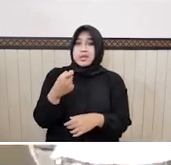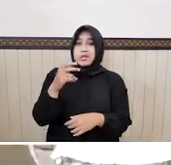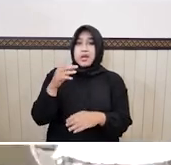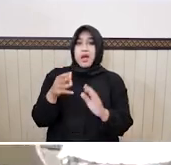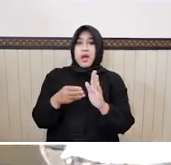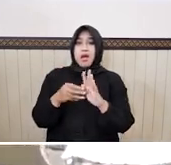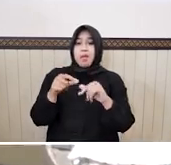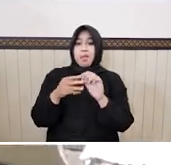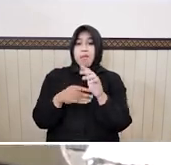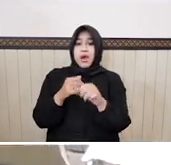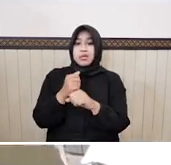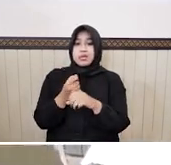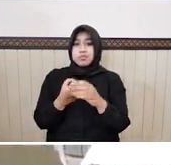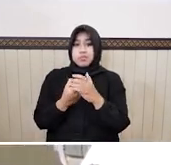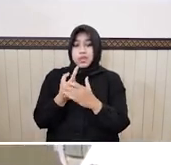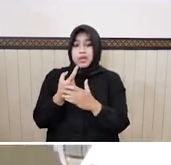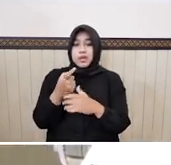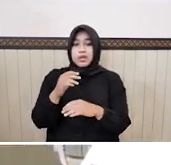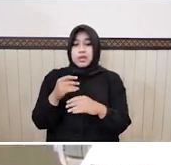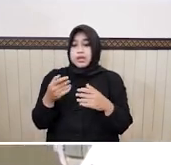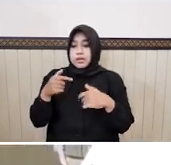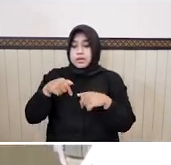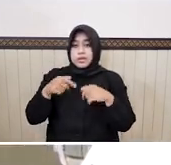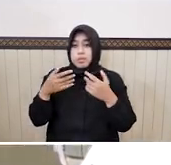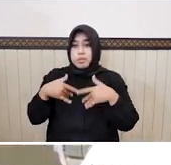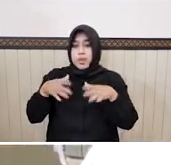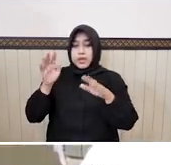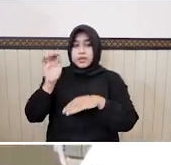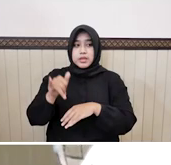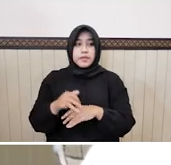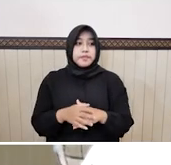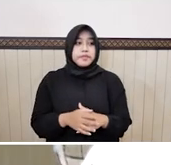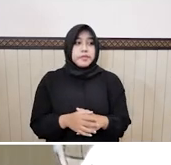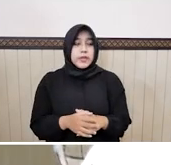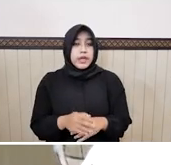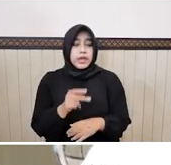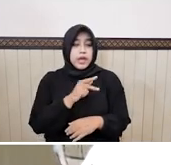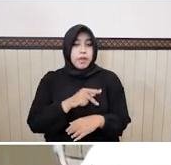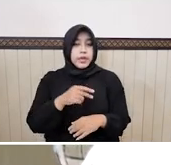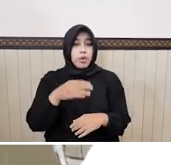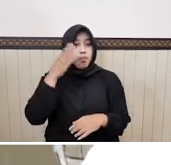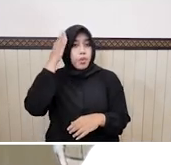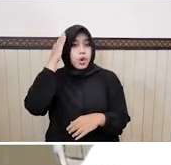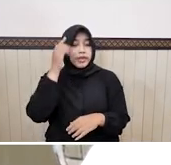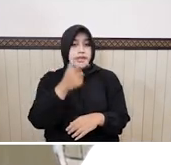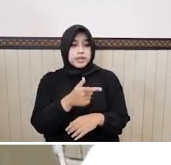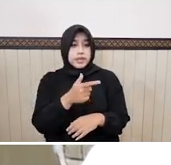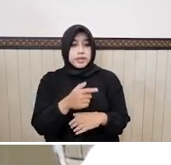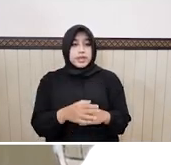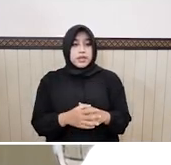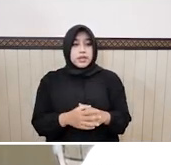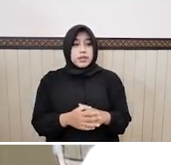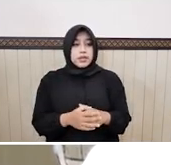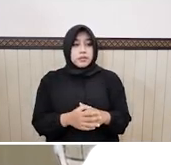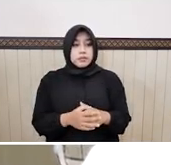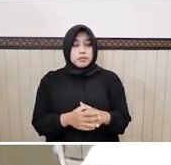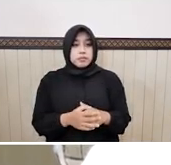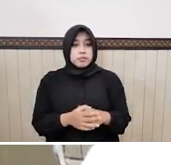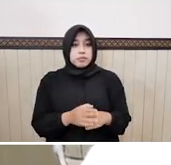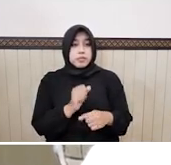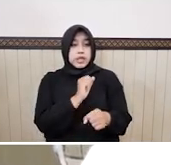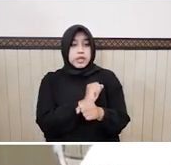Hah bebas ya di sini ya jadi begini kami di kepolisian itu kan bekerja